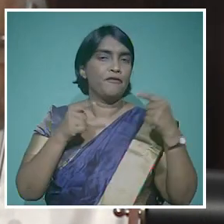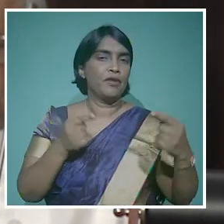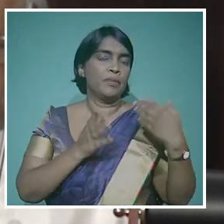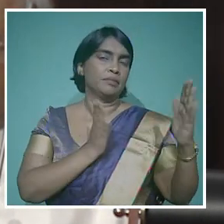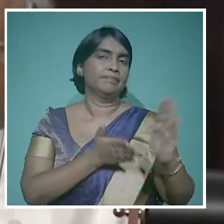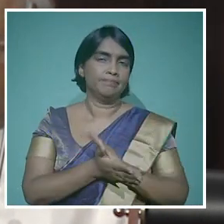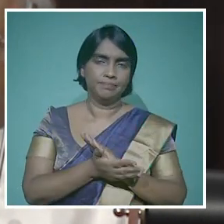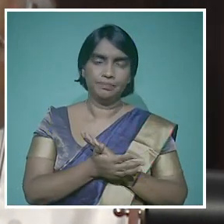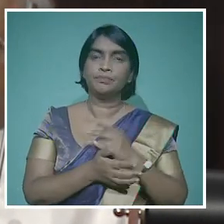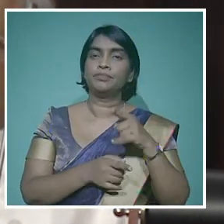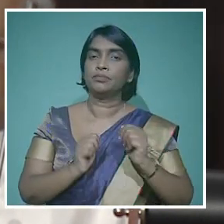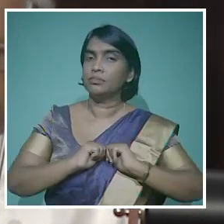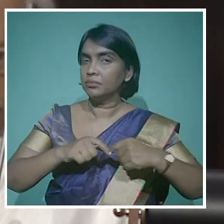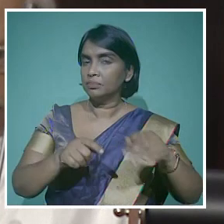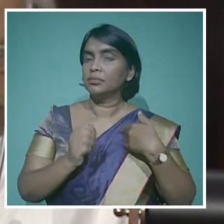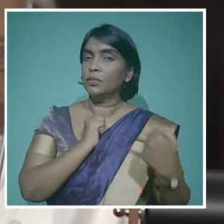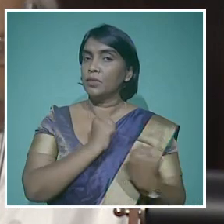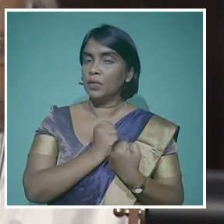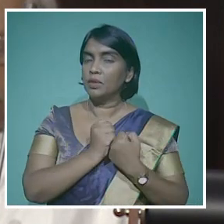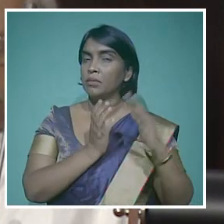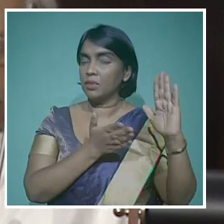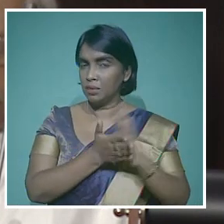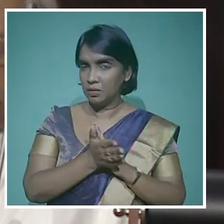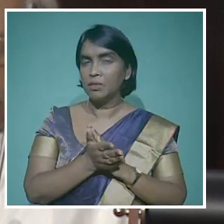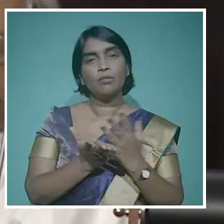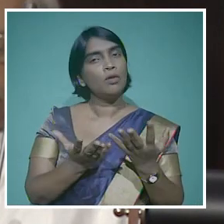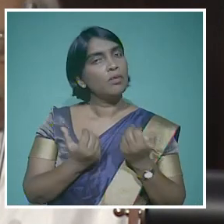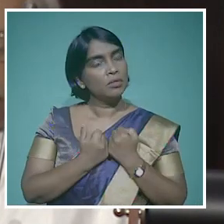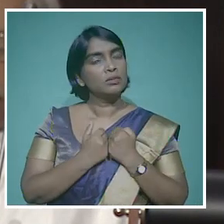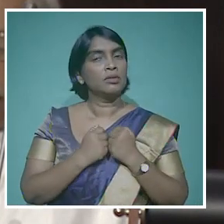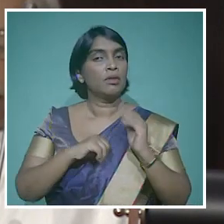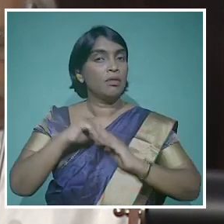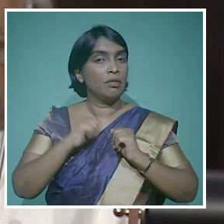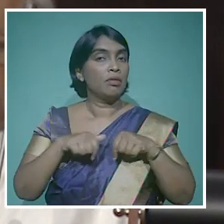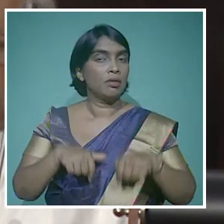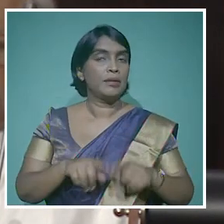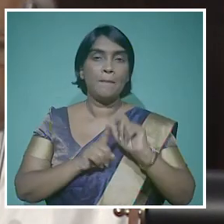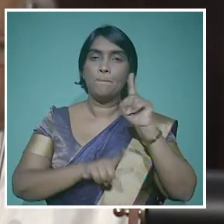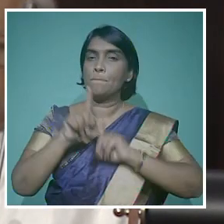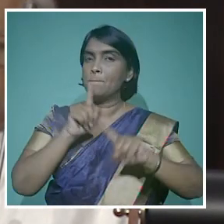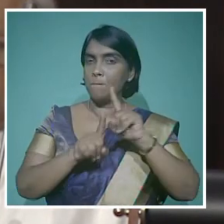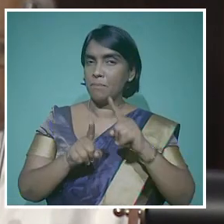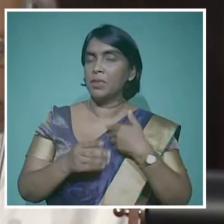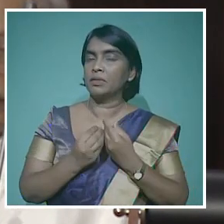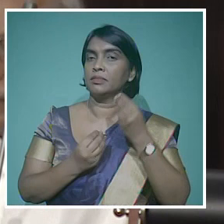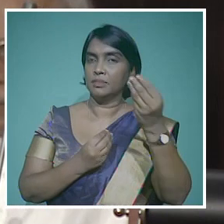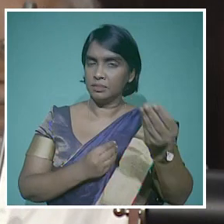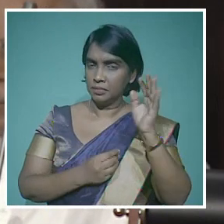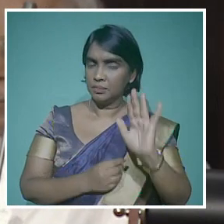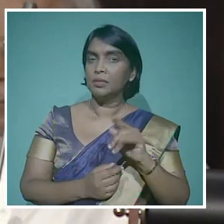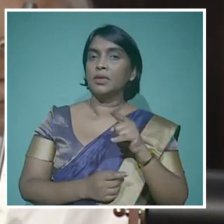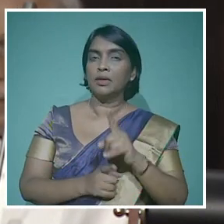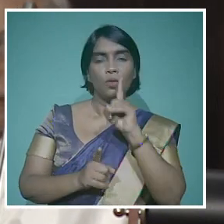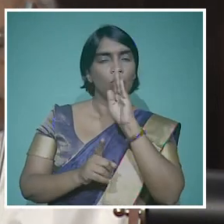කියලා. මේ ගමන සඳහා දායකත්වයේ ලබා දීමට අවශ්‍ය පසුබිම දැන් මම පාර්ලිමේන්තුවට ලබා දී තියෙනවා.